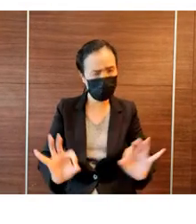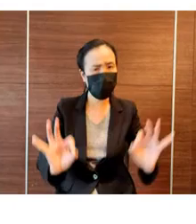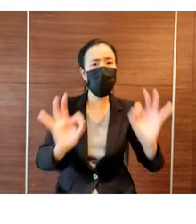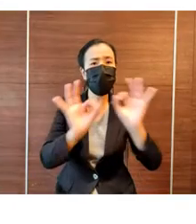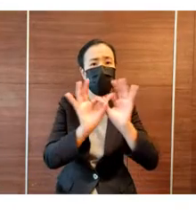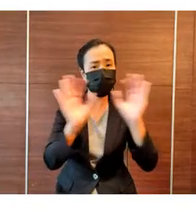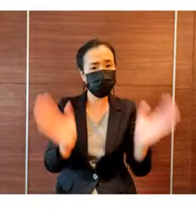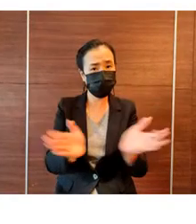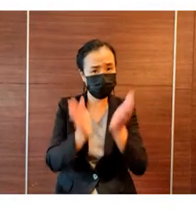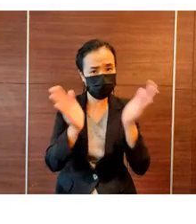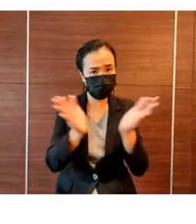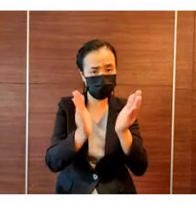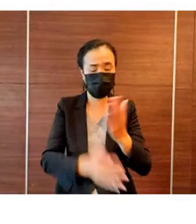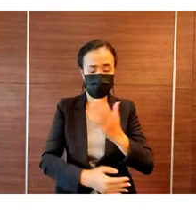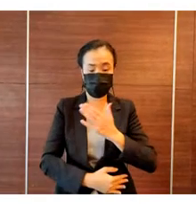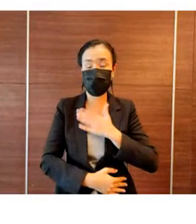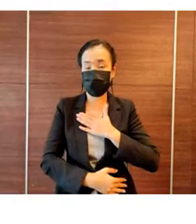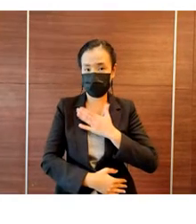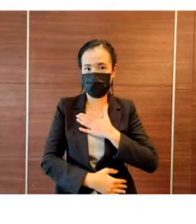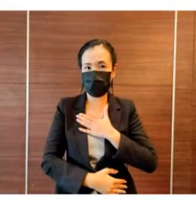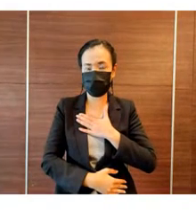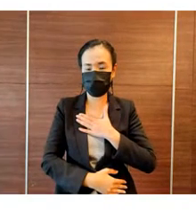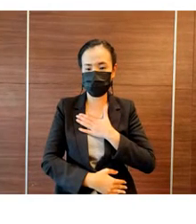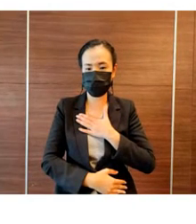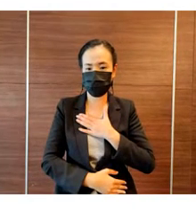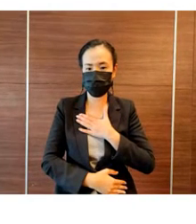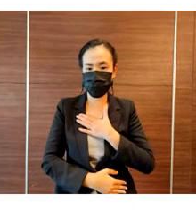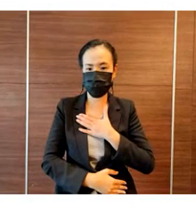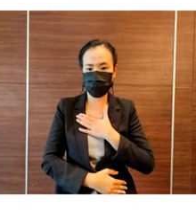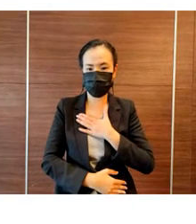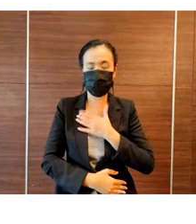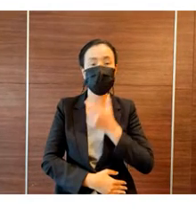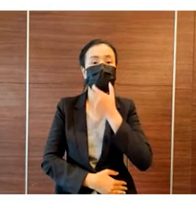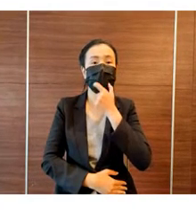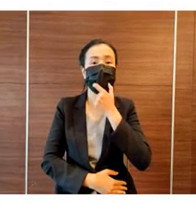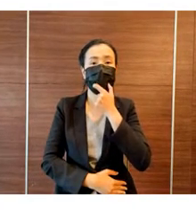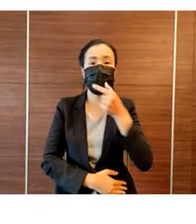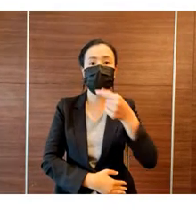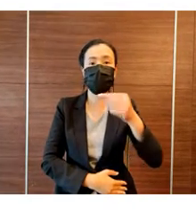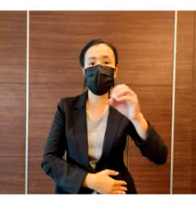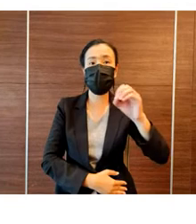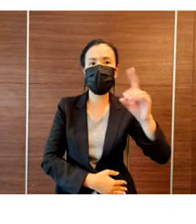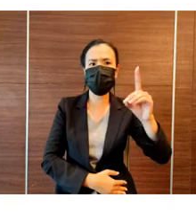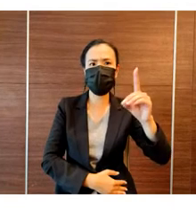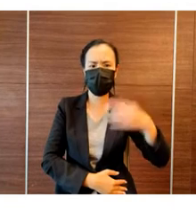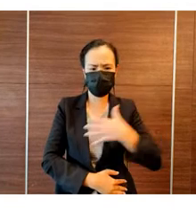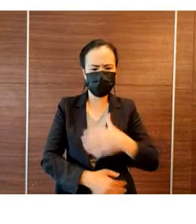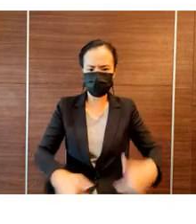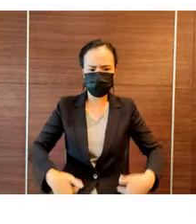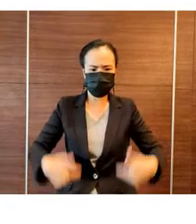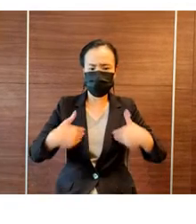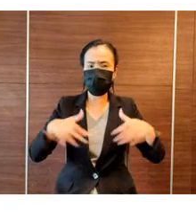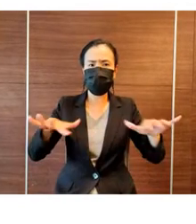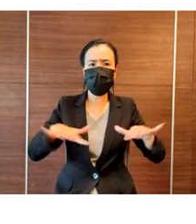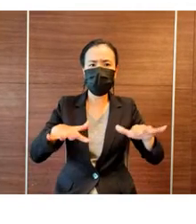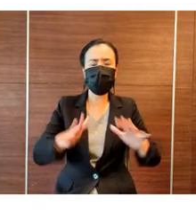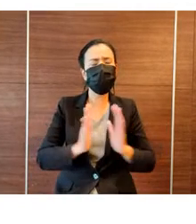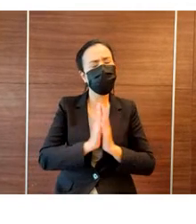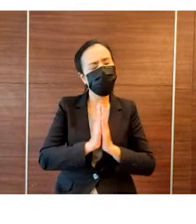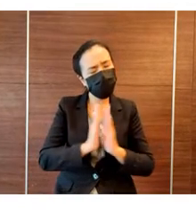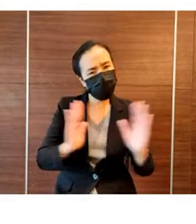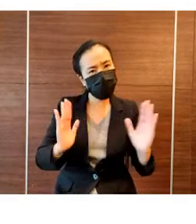นับสนุนให้ผมอ่ะอีก JGOD เนี่ยใช้ชีวิตได้ตามปกติซึ่งขอบคุณจริง